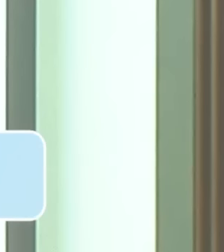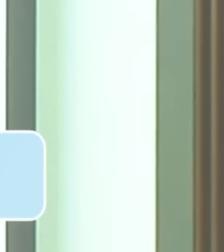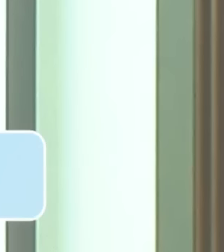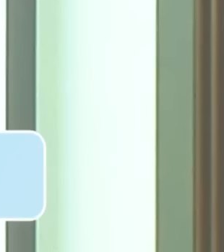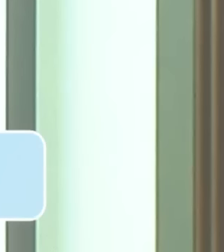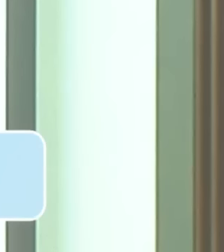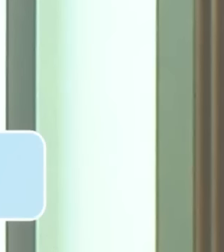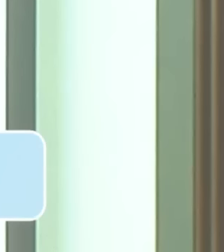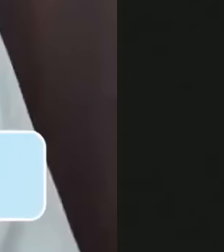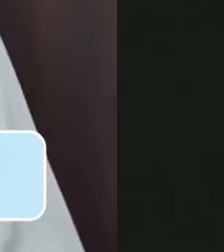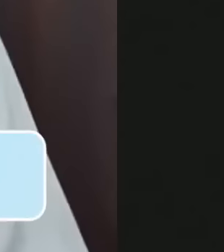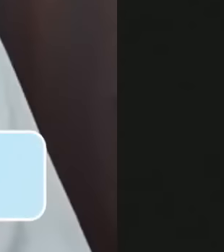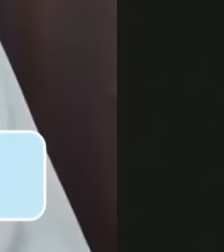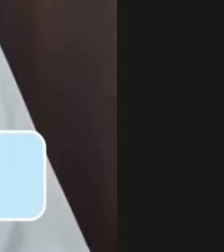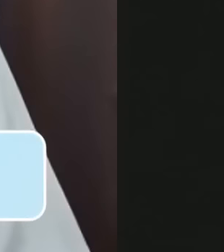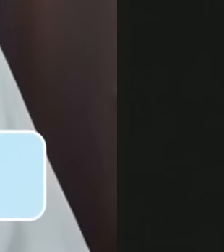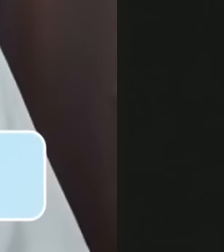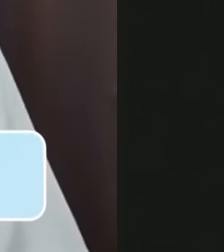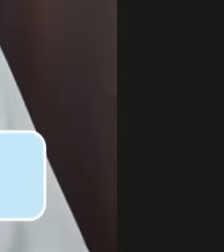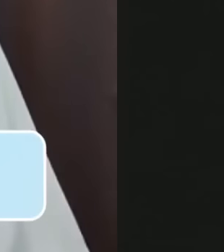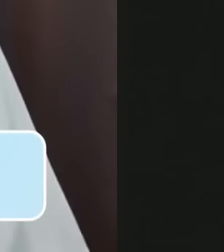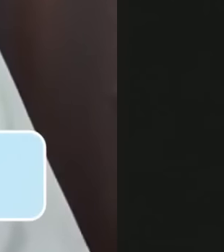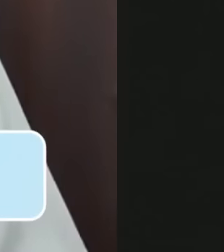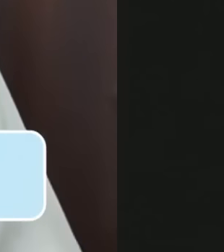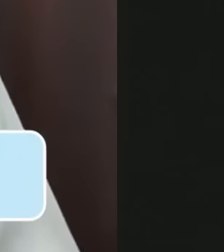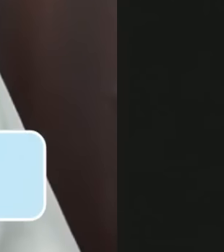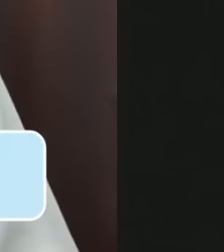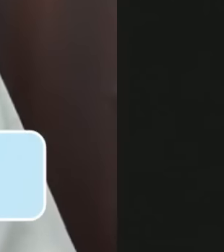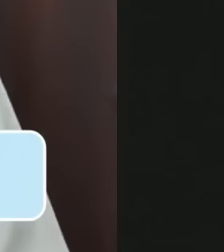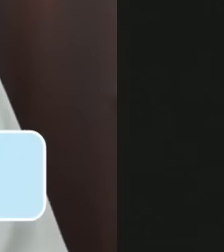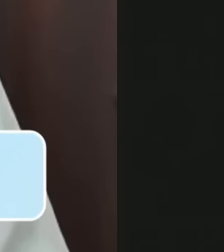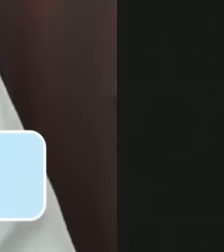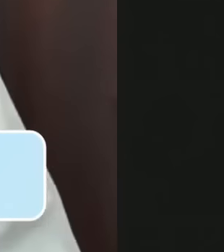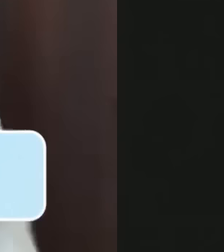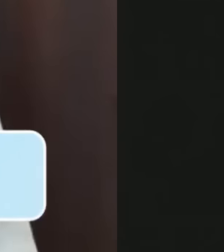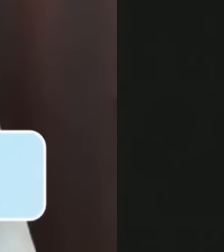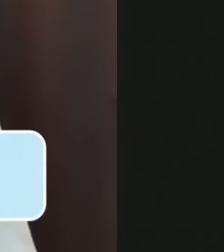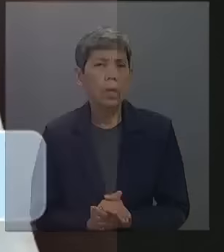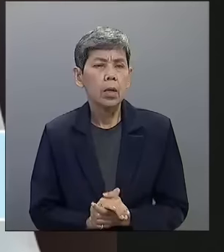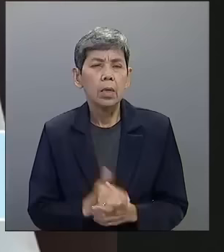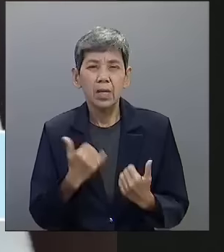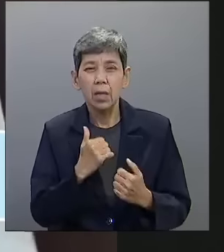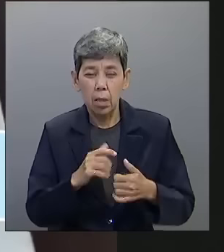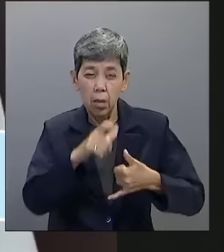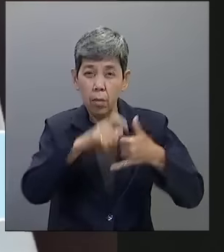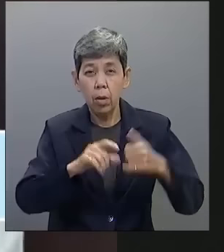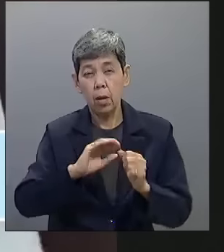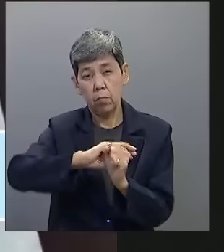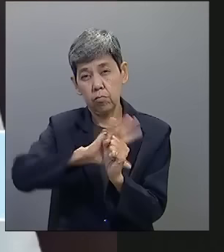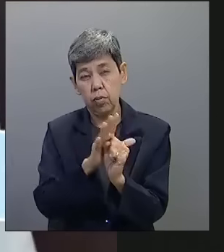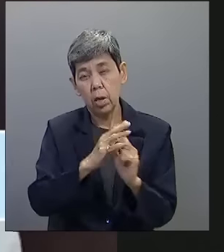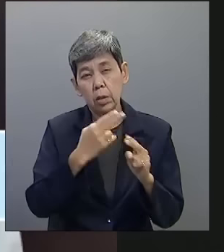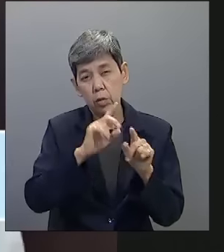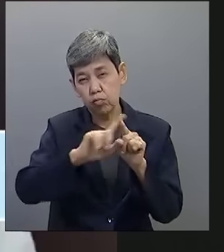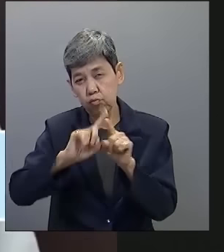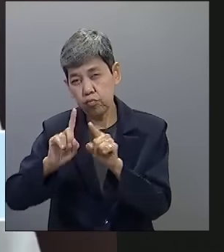วทีนี้ถ้าเกิดเราดูอาการเนี่ยฮะตอนนี้เราเริ่มจะมองเห็นชัดเจนนะครับว่าอาการของไวรัสแต่ละสายพันธุ์เวลาถอด